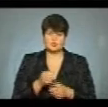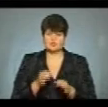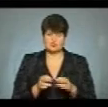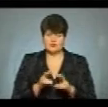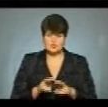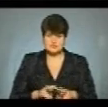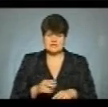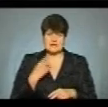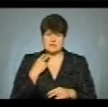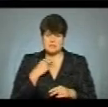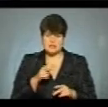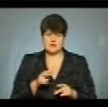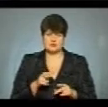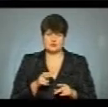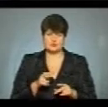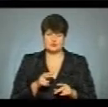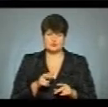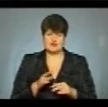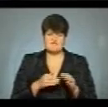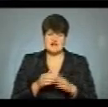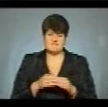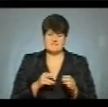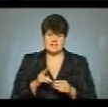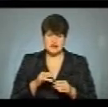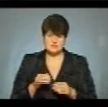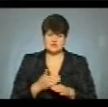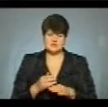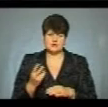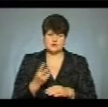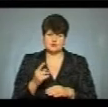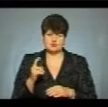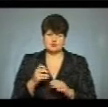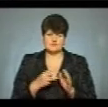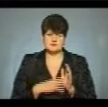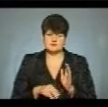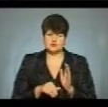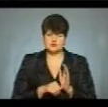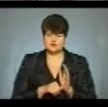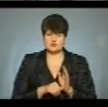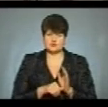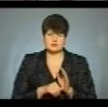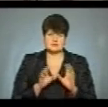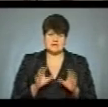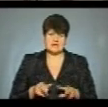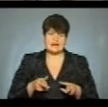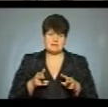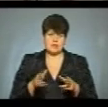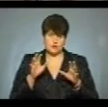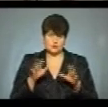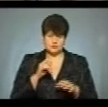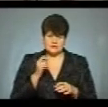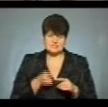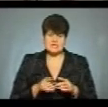розслідувань за кримінально-правовою кваліфікацією частиною 2 статті 186 Кримінального кодексу України. Це